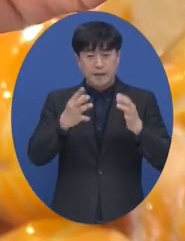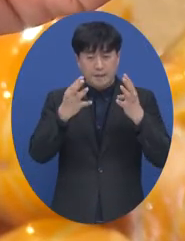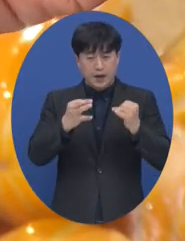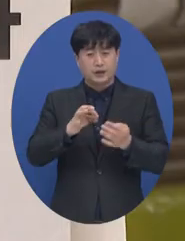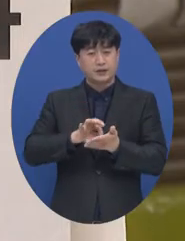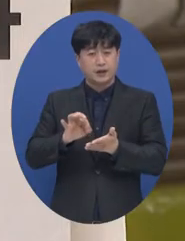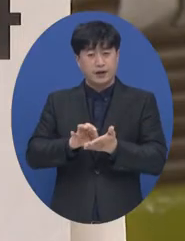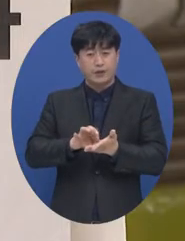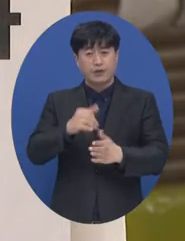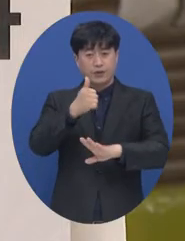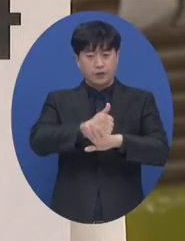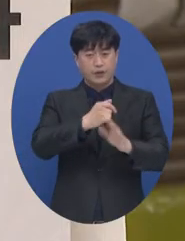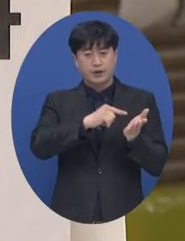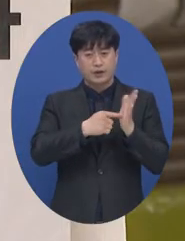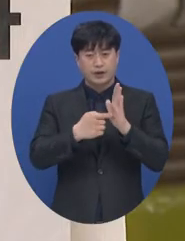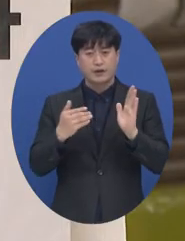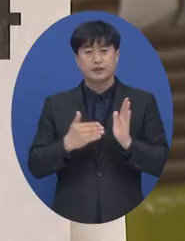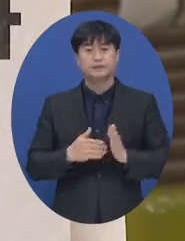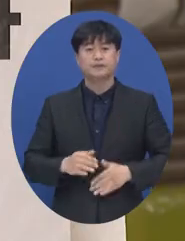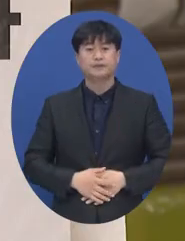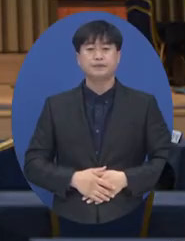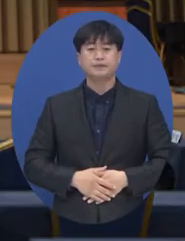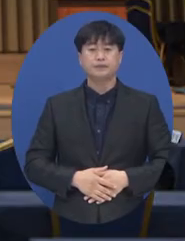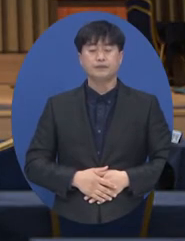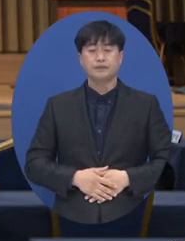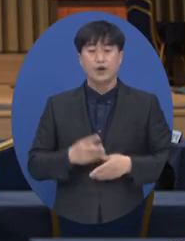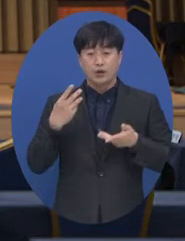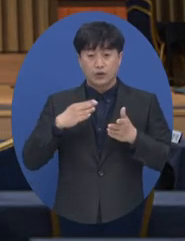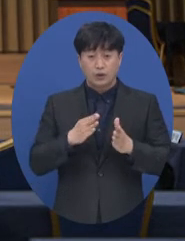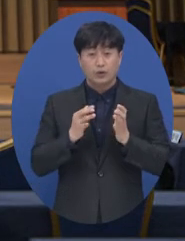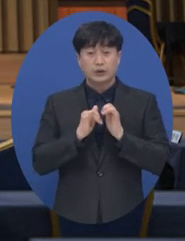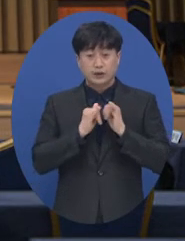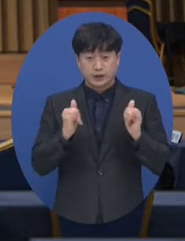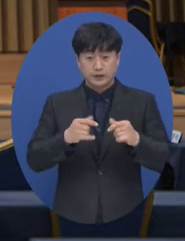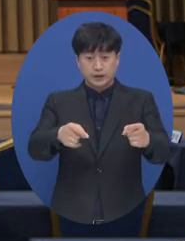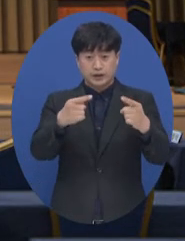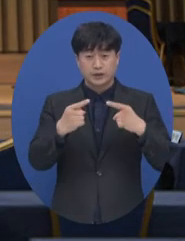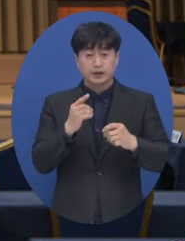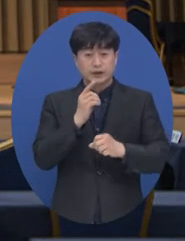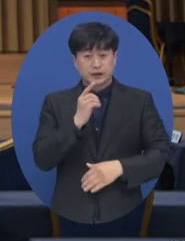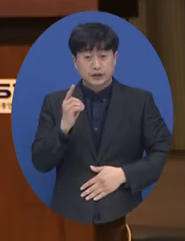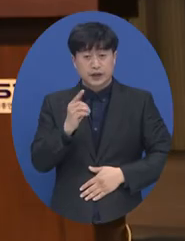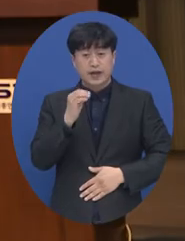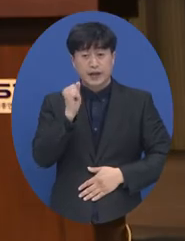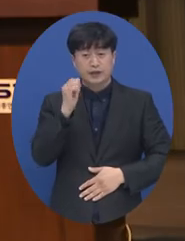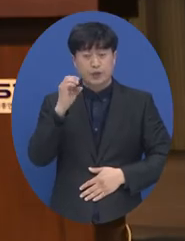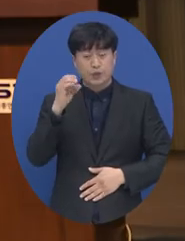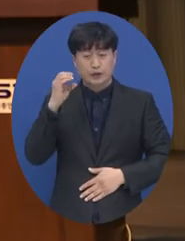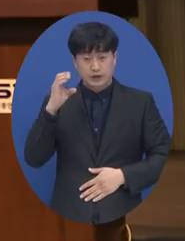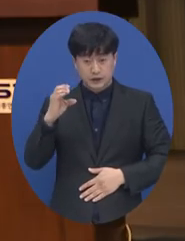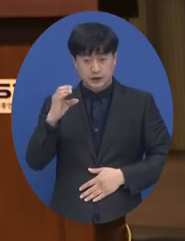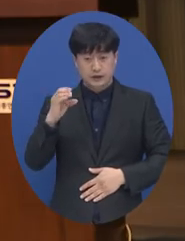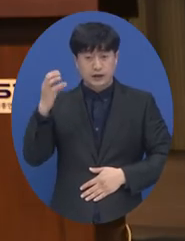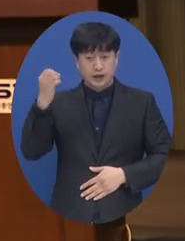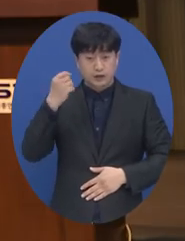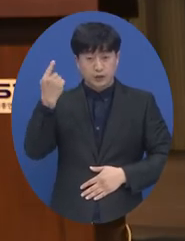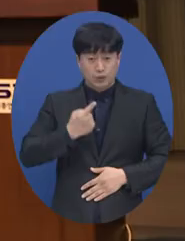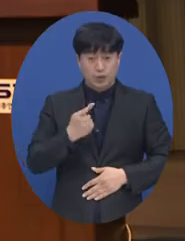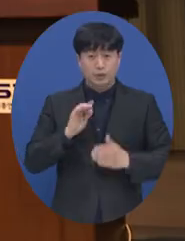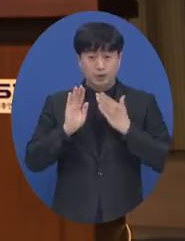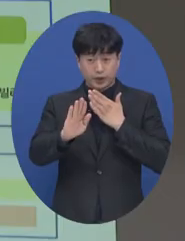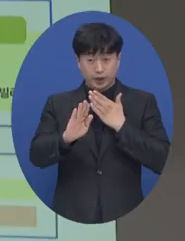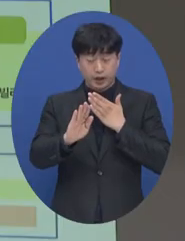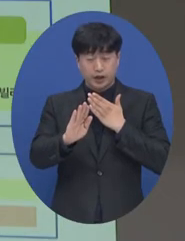소비들이 이뤄진 것으로 결과가 나타났습니다. 경기 도민이 참여하는 디지털 SOC가 가져올 미래에 대한 추진